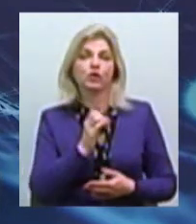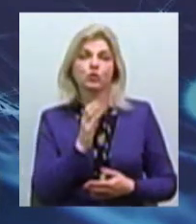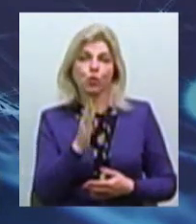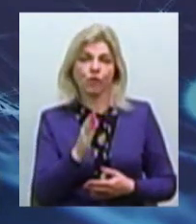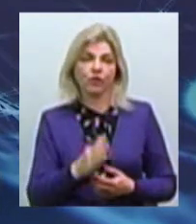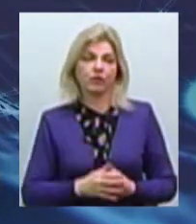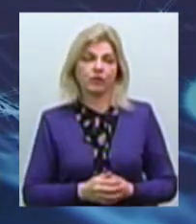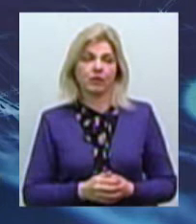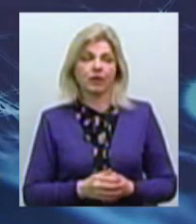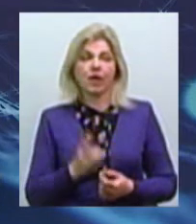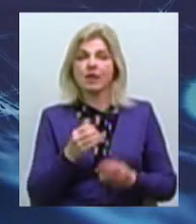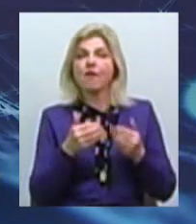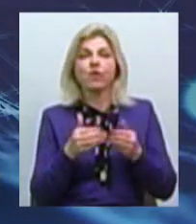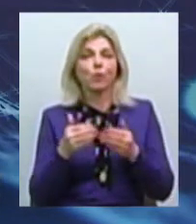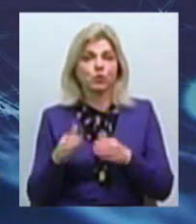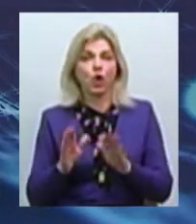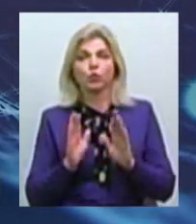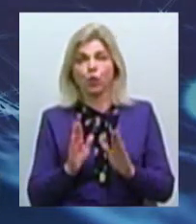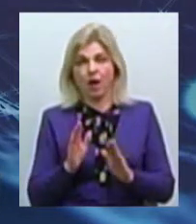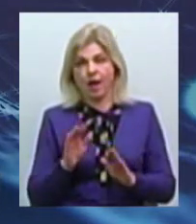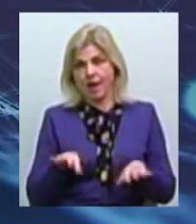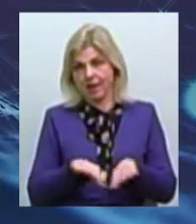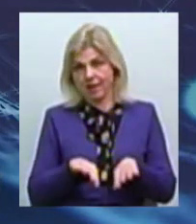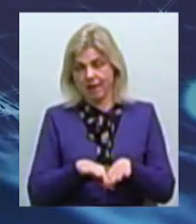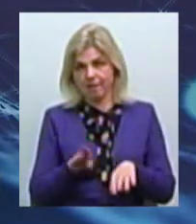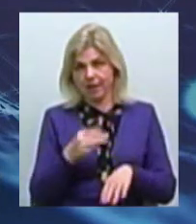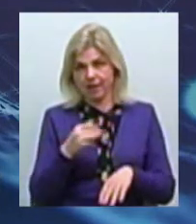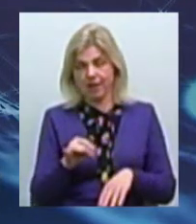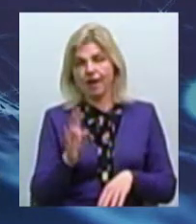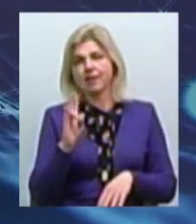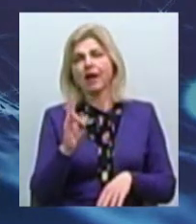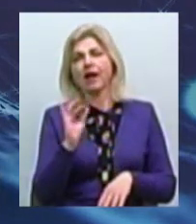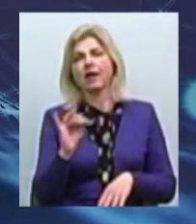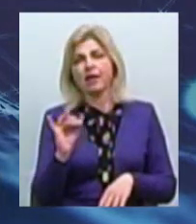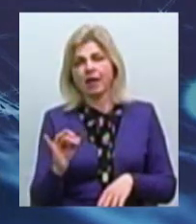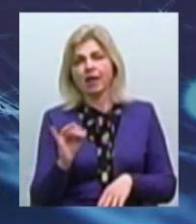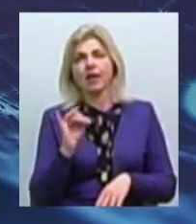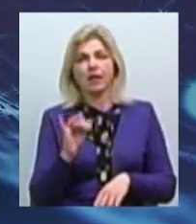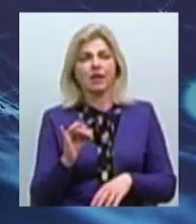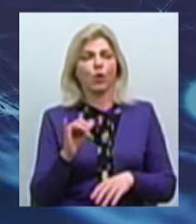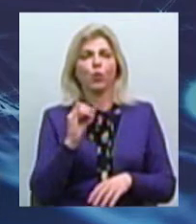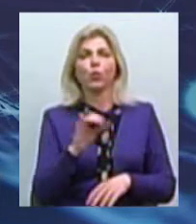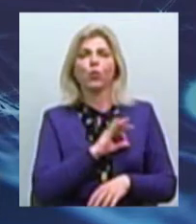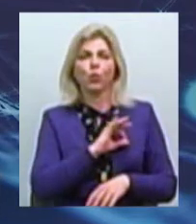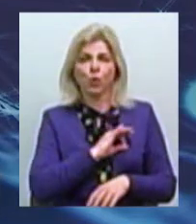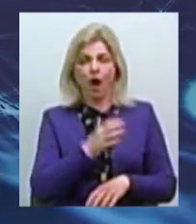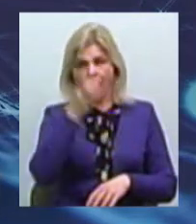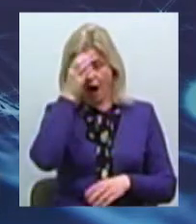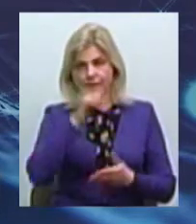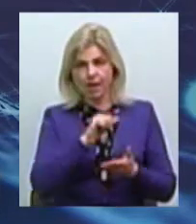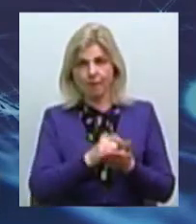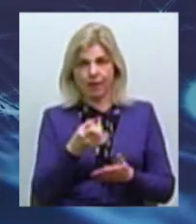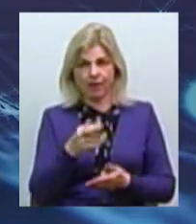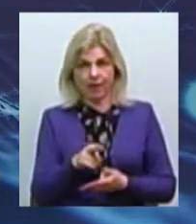не выпускал только ленивый даже в николаеве янко и мечникова и your академия и все-все-все